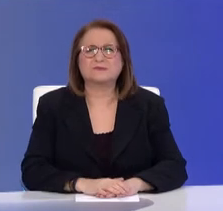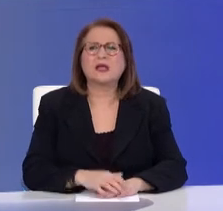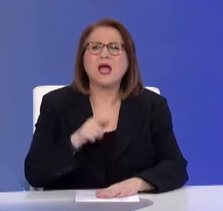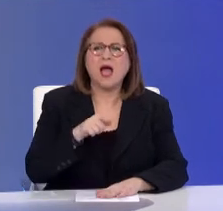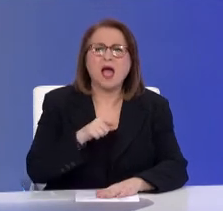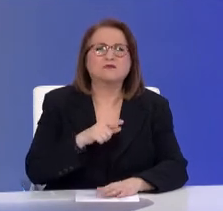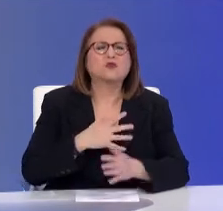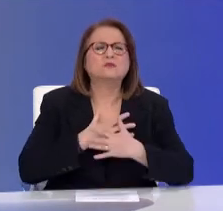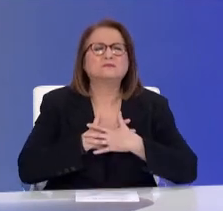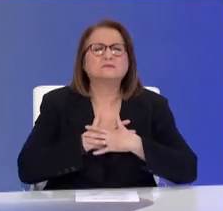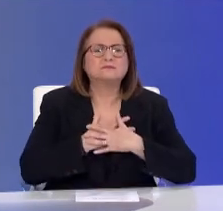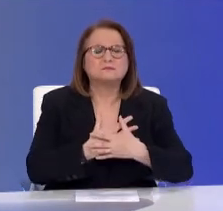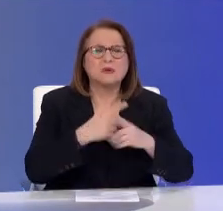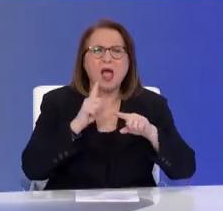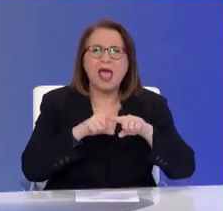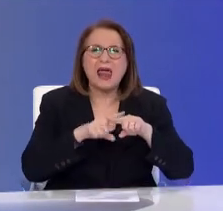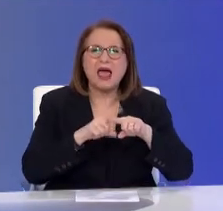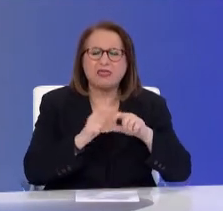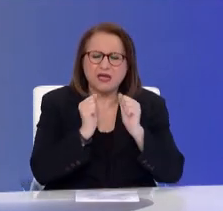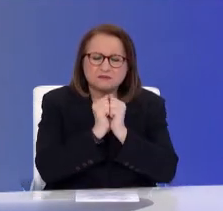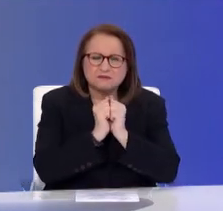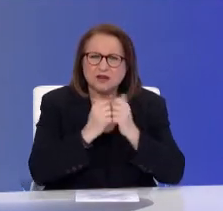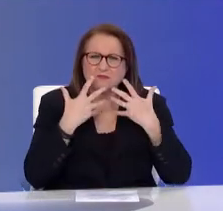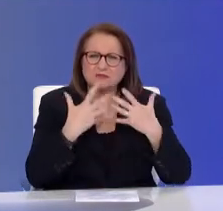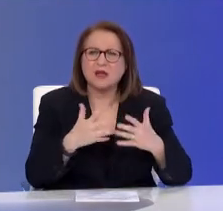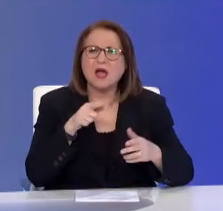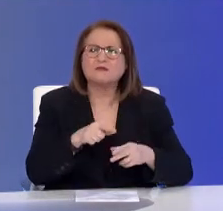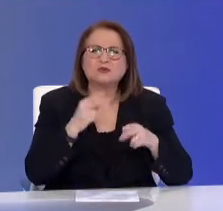φιλελληνισμός, ο οποίος υπήρξε παντού,